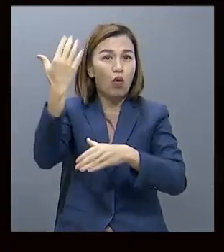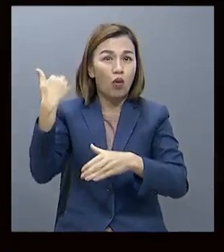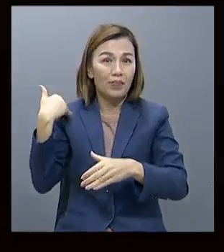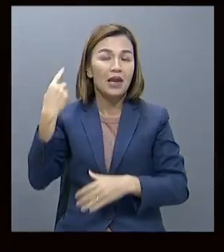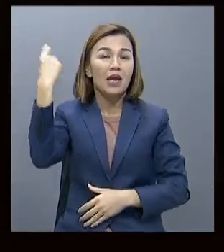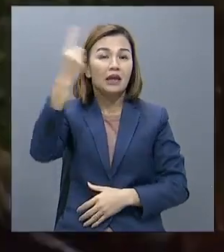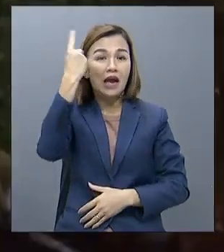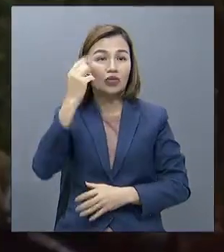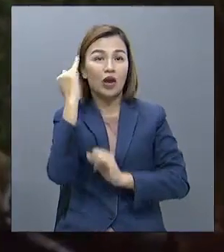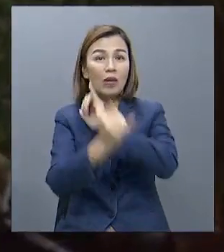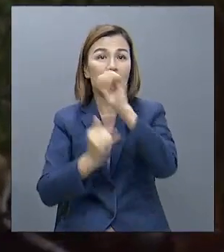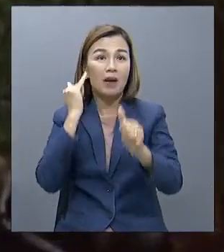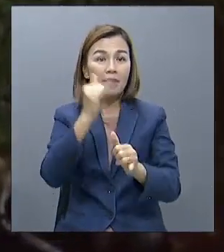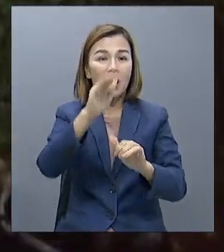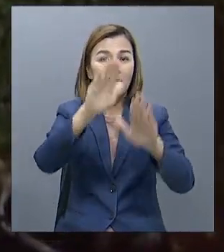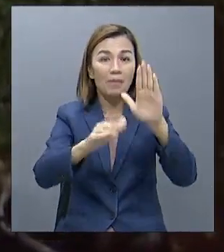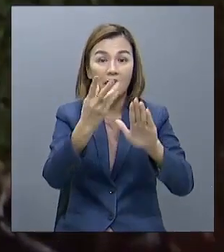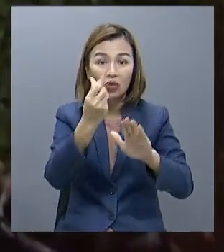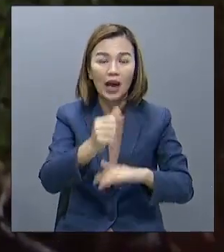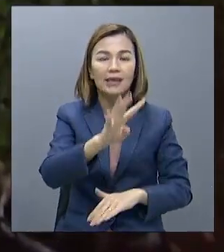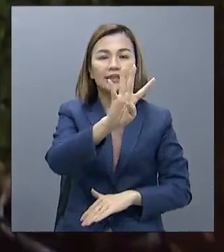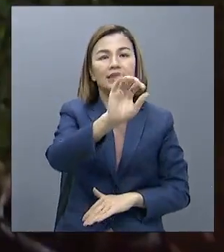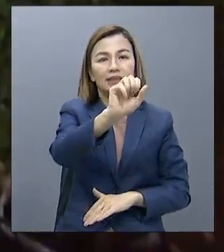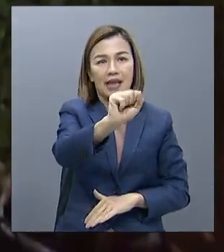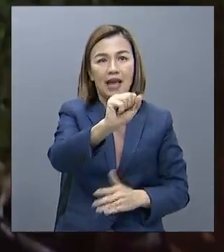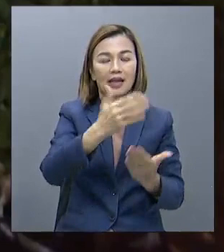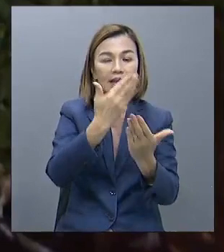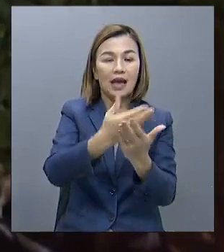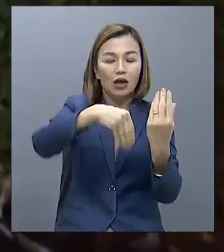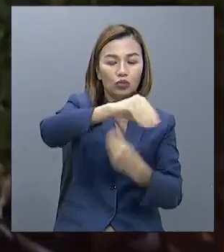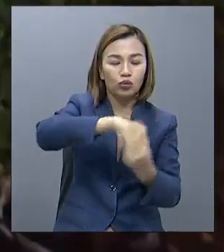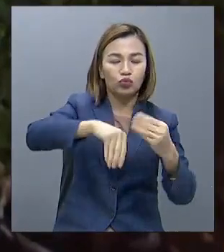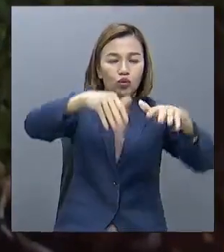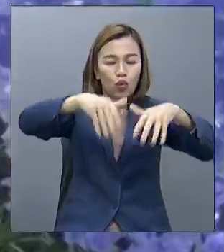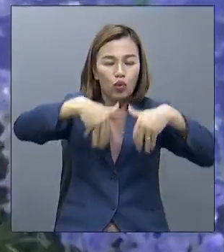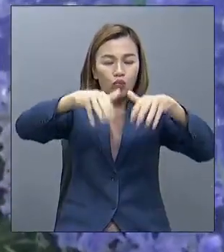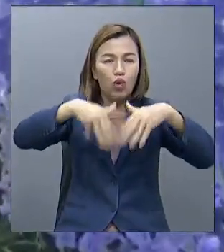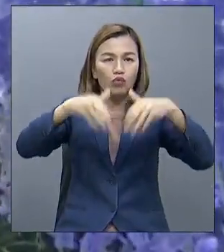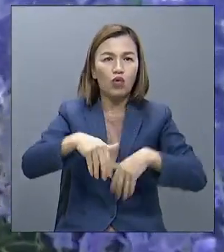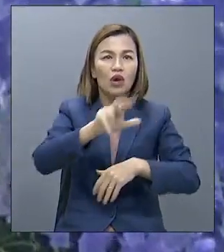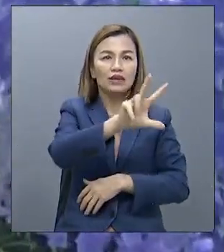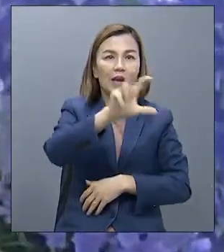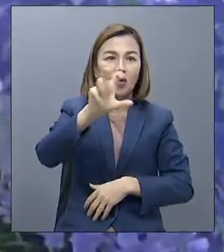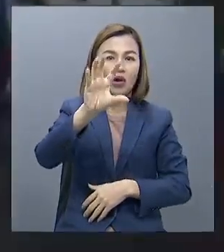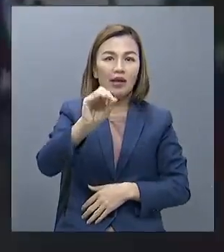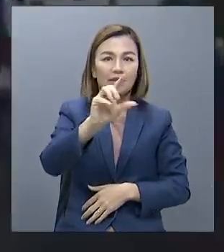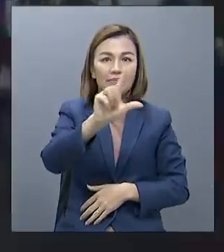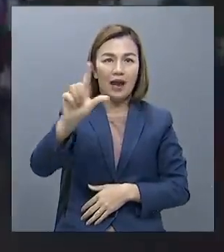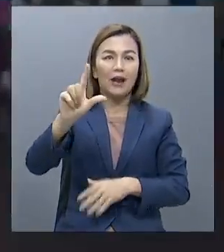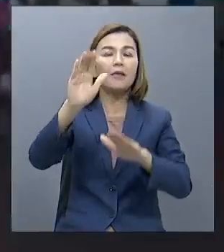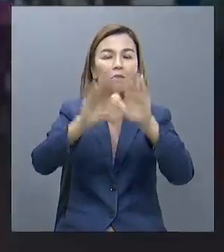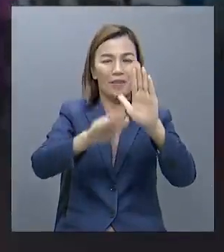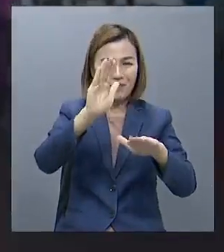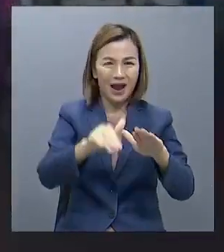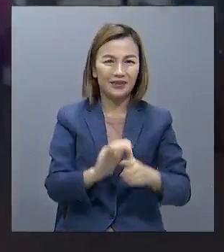ที่ยวมาที่นี่ 400,000 คนนะครับแล้วก็สร้างรายได้ให้กับจังหวัดถึง350ล้านบาทครับ พ